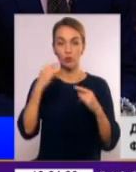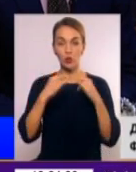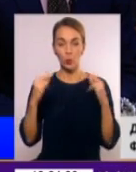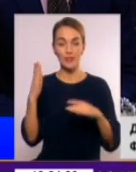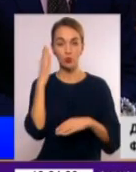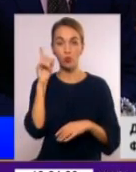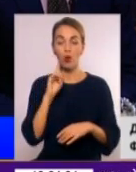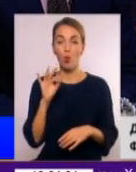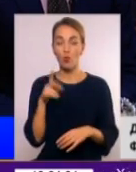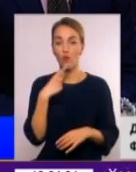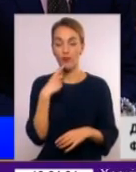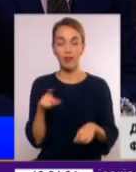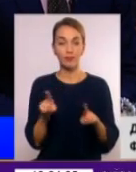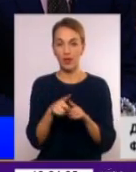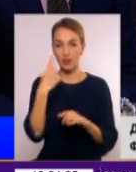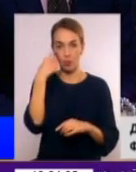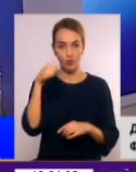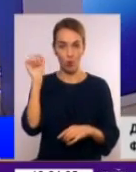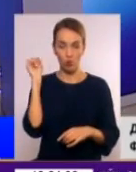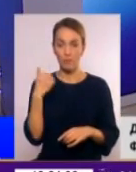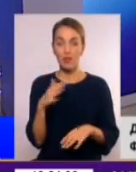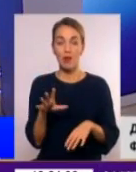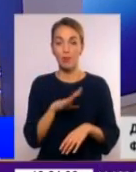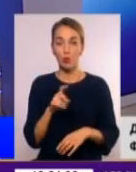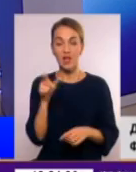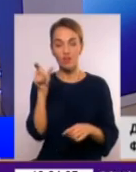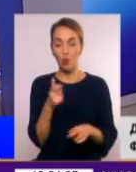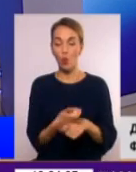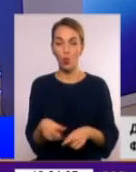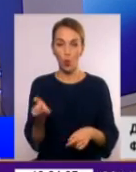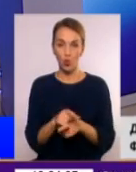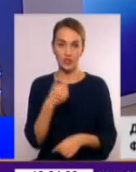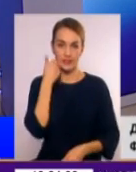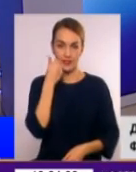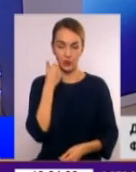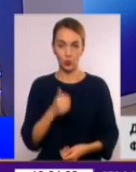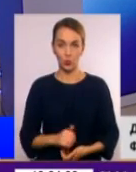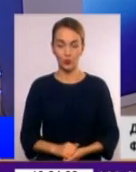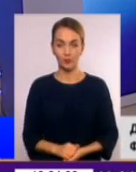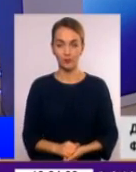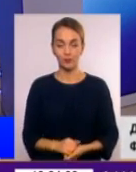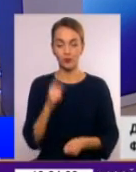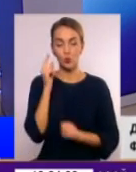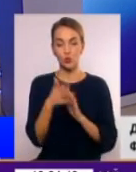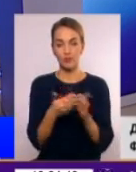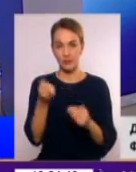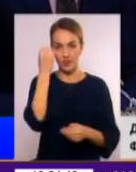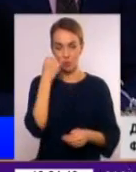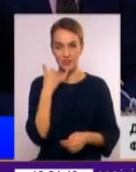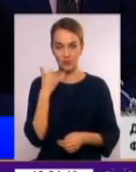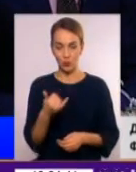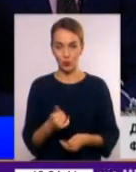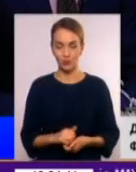она говорила, он так и не подняв голову. Мне было за него очень стыдно. Зрозуміли вас. Дякуємо вам за